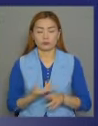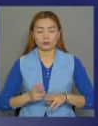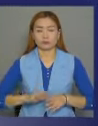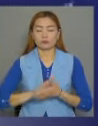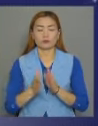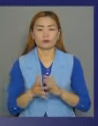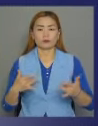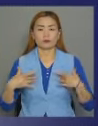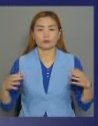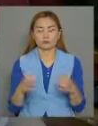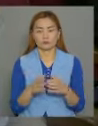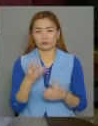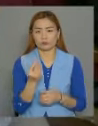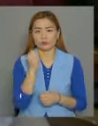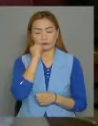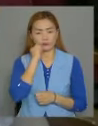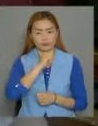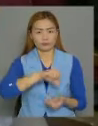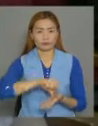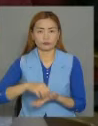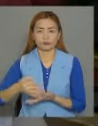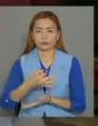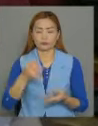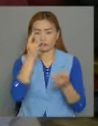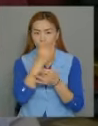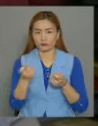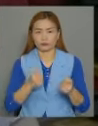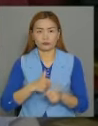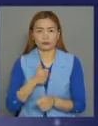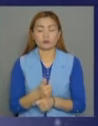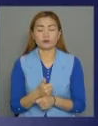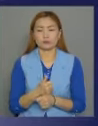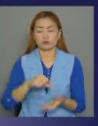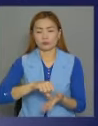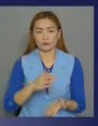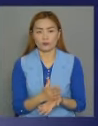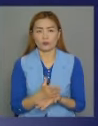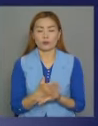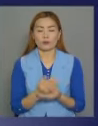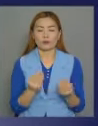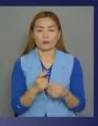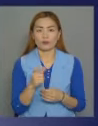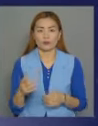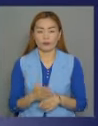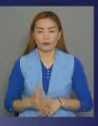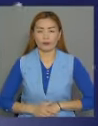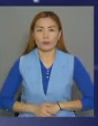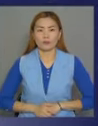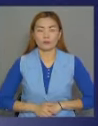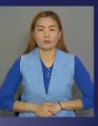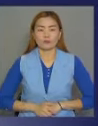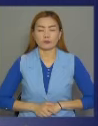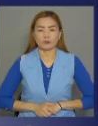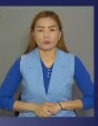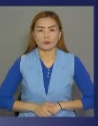шараға театр ұжымымен қатар ардагерлері, облыстық мәдениет басқармасының басшылығы және өнер сүйер қауым қатысты. Бүгін